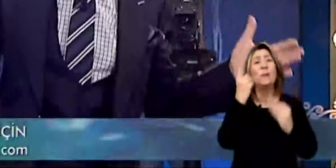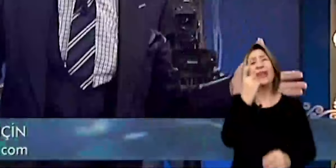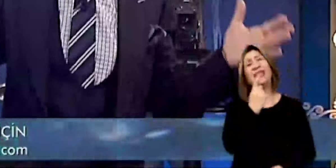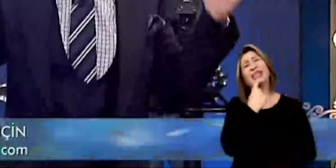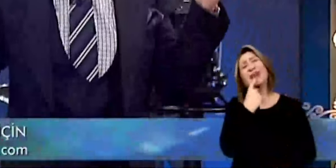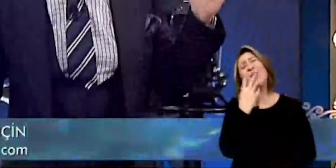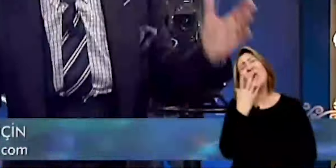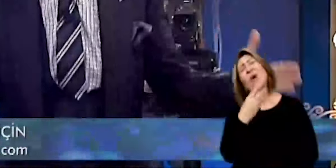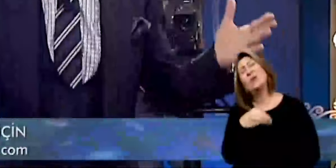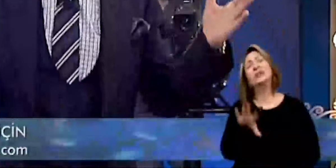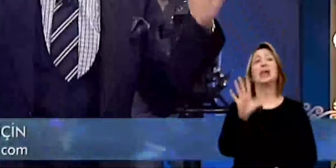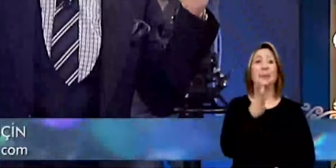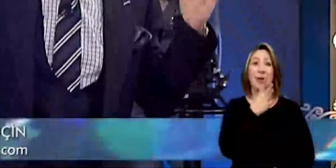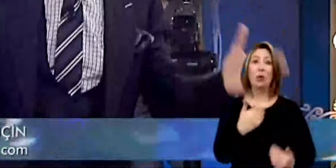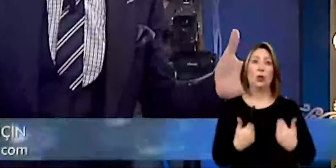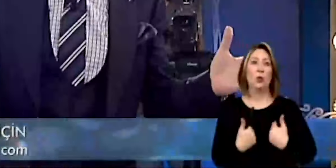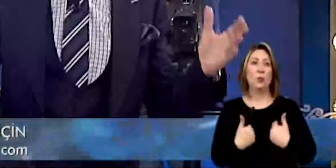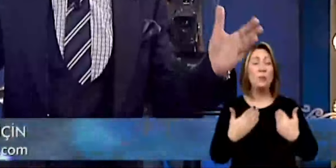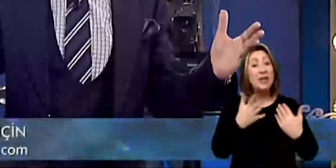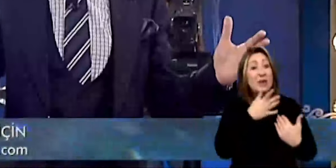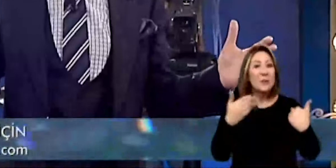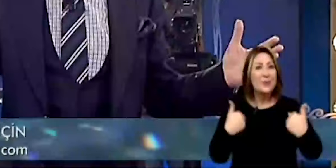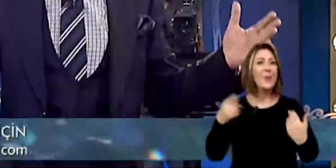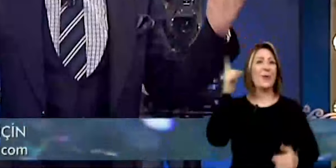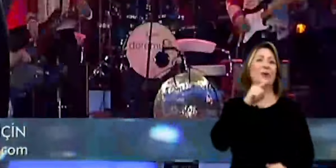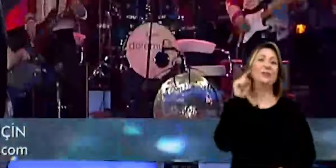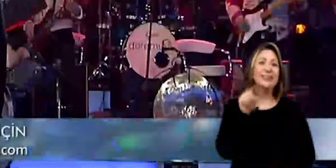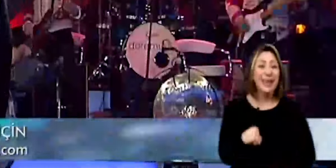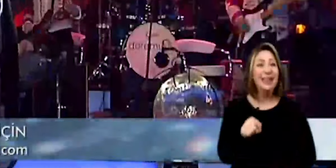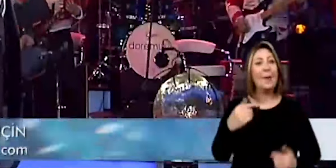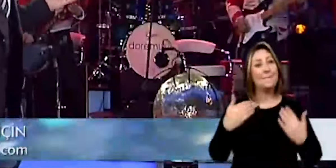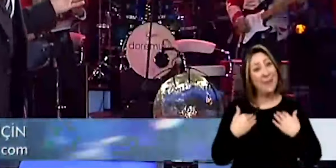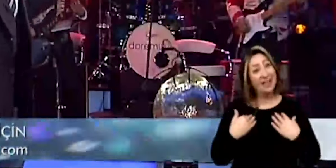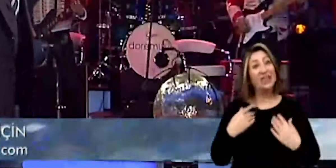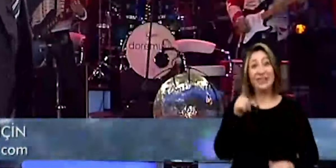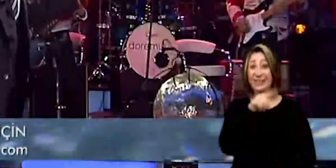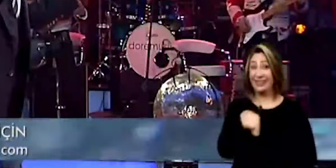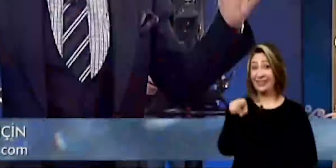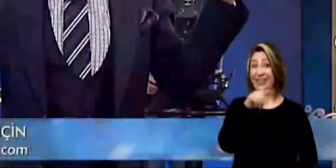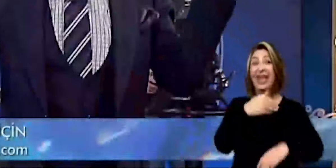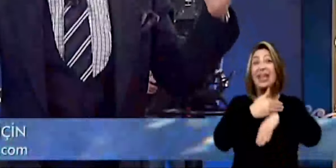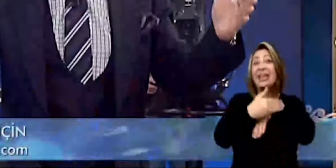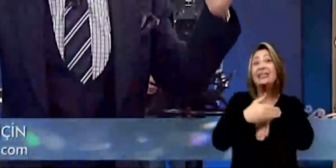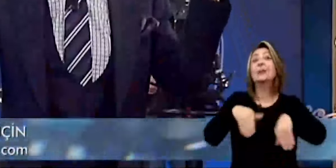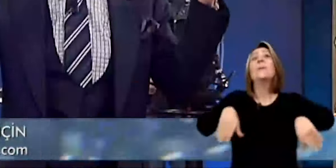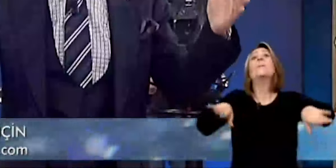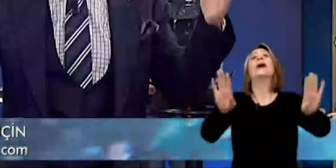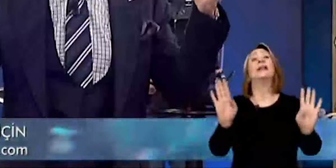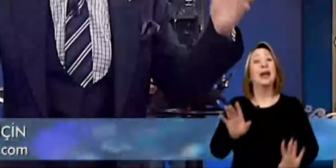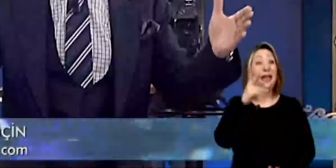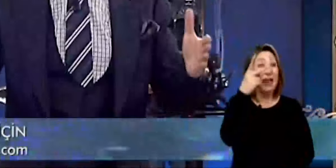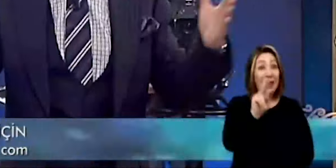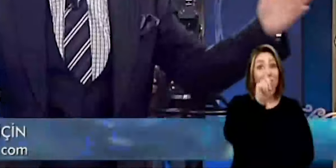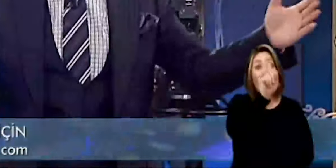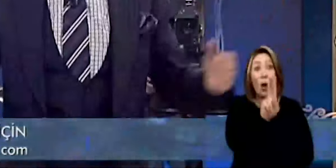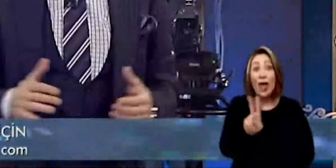yıl olmayacağını biliyordum. Biliyordum. O yüzden bence siz de gecikmeden